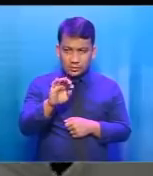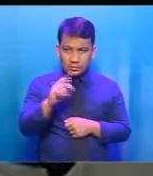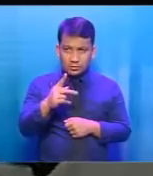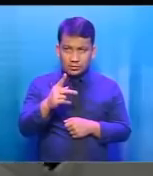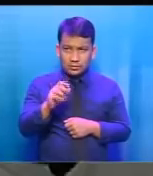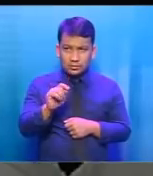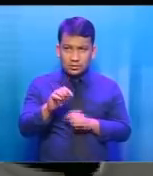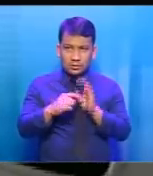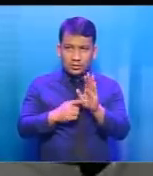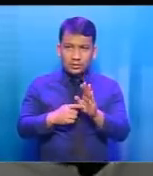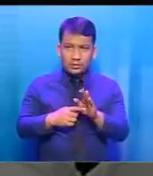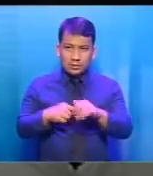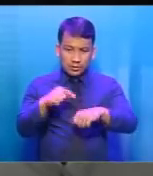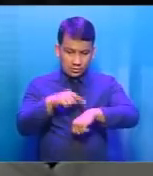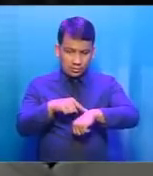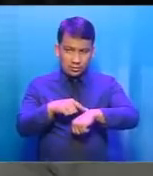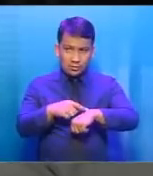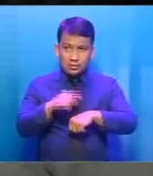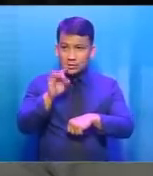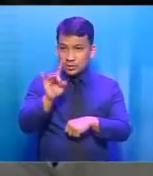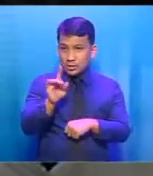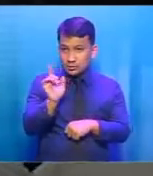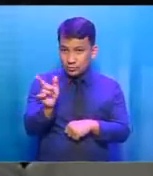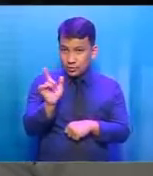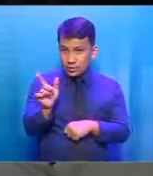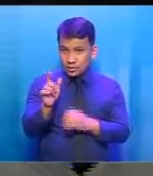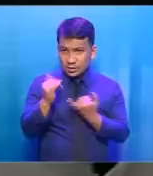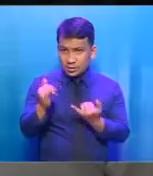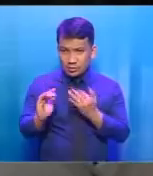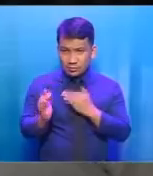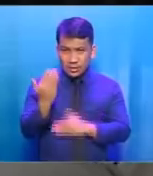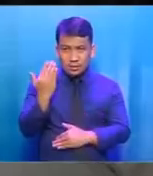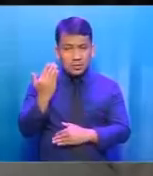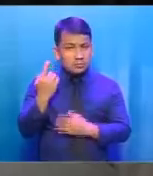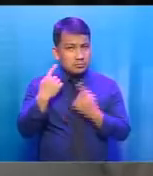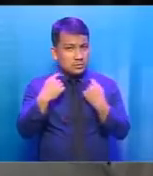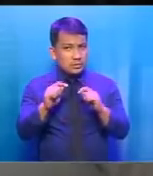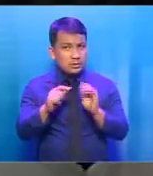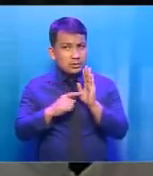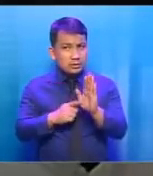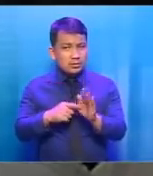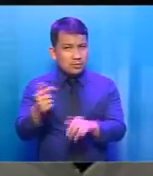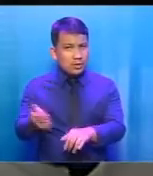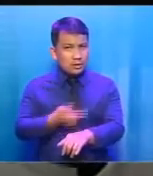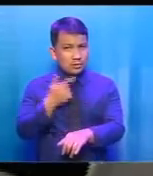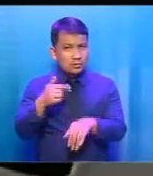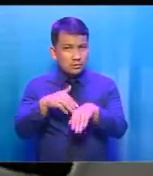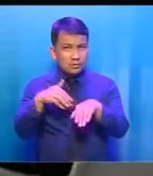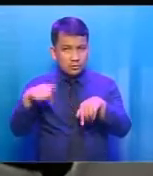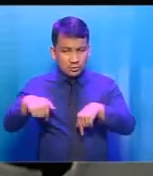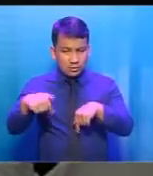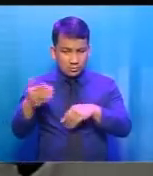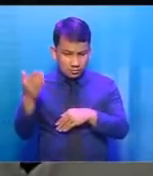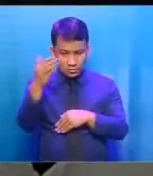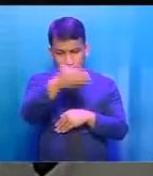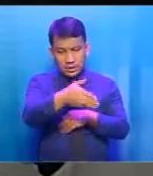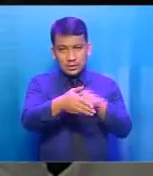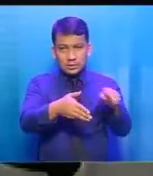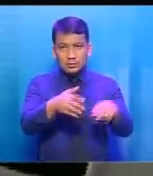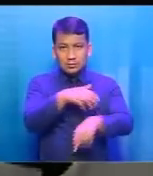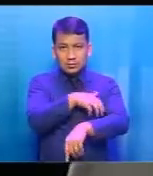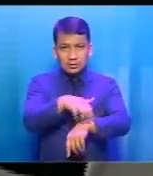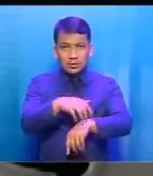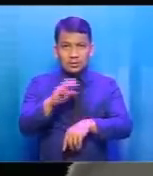Stage 3 at ang oras nga ay 8:20 ng umaga. At nga alamin yung tagal ng biyahe mula rito hanggang doon